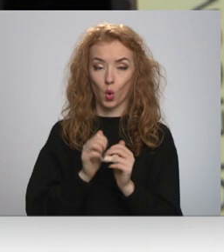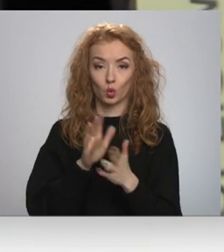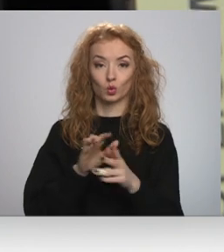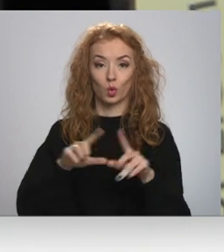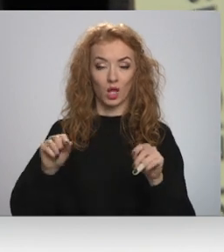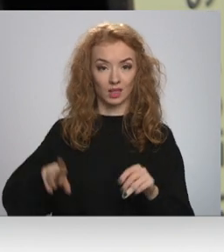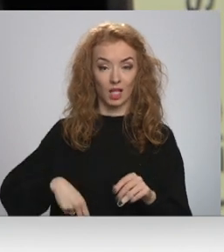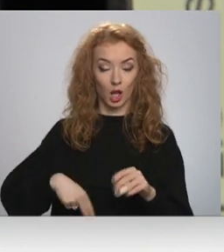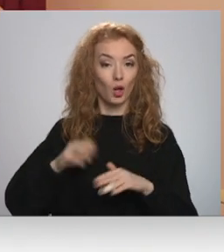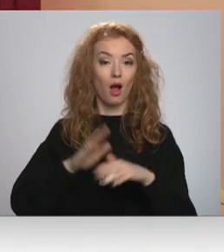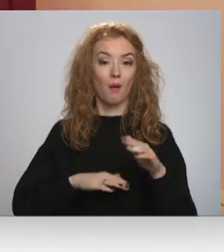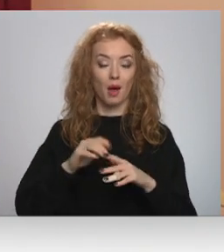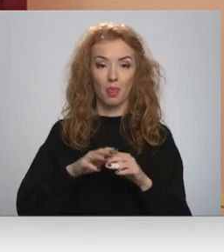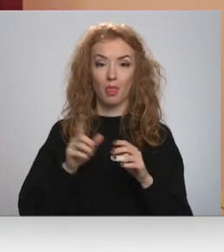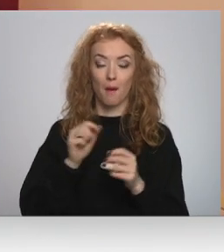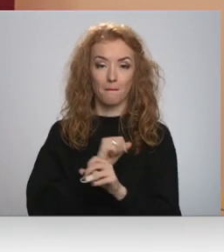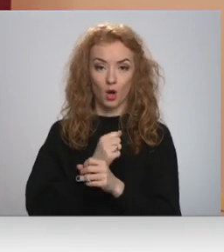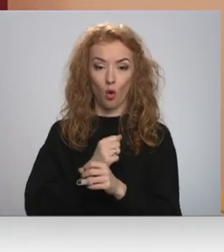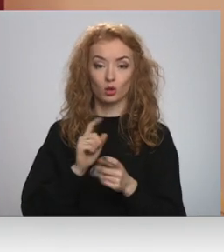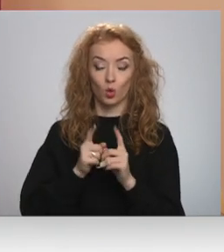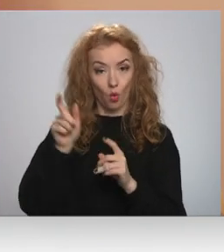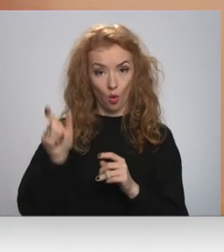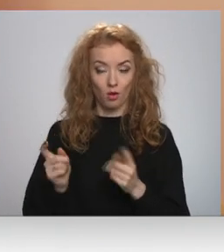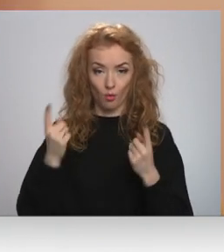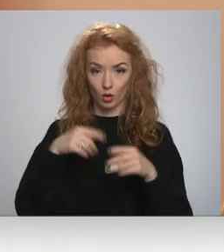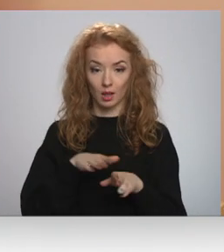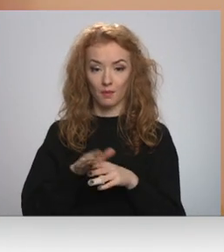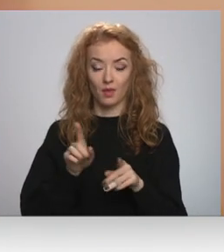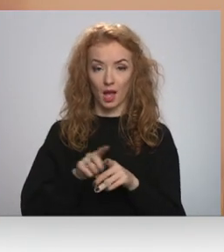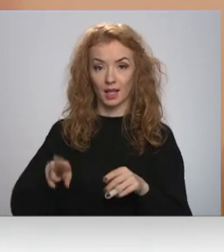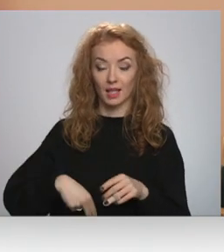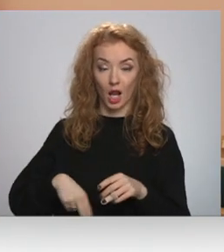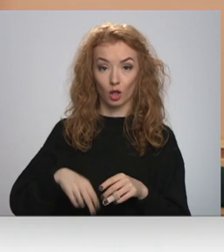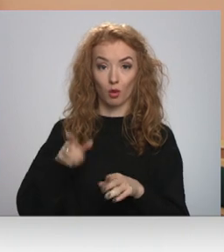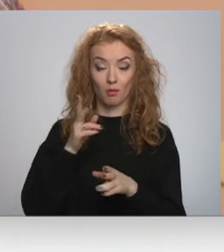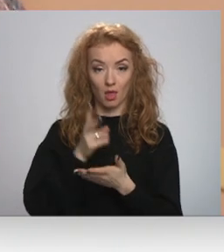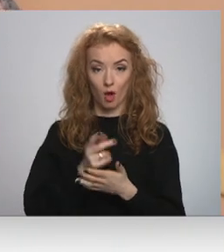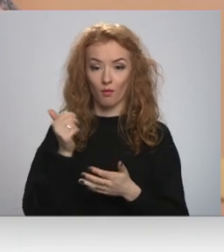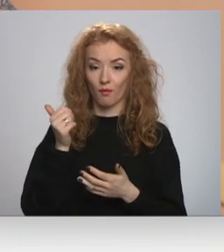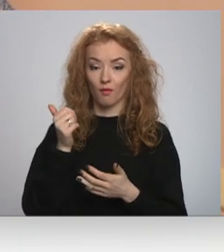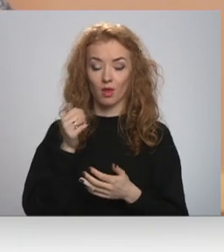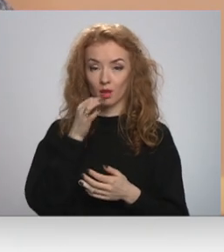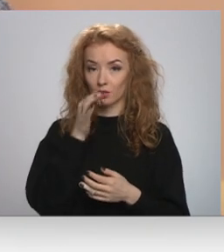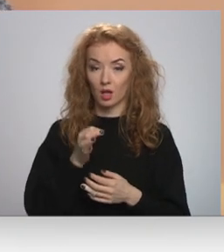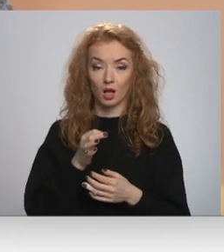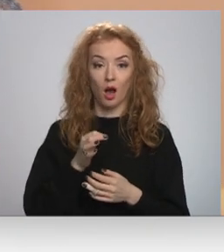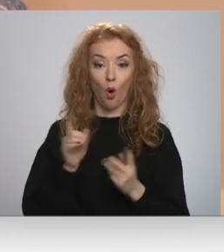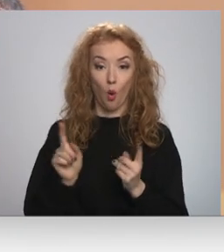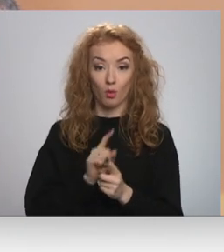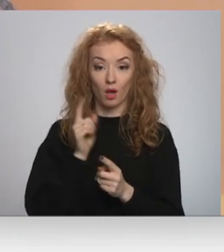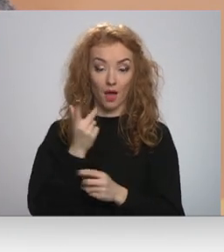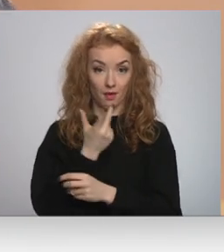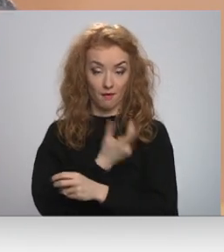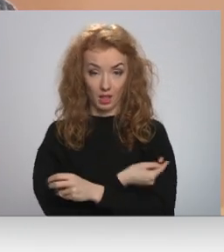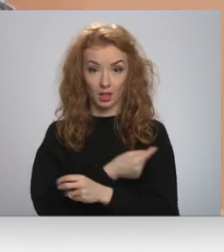direktora amatu. Bioloģijas skolotā Irēna Grigel, kas šobrīd pilda arī direktora pienākumus, ar asarām acīs norāda. Līdz ar obligāto